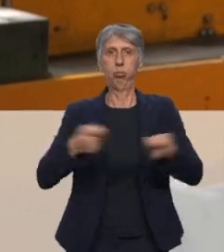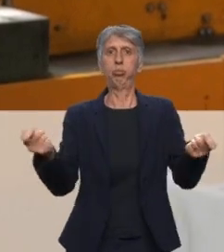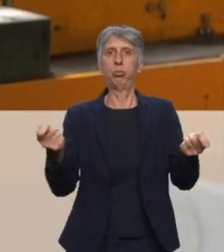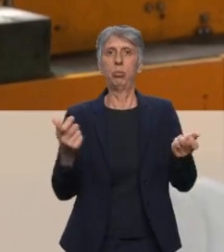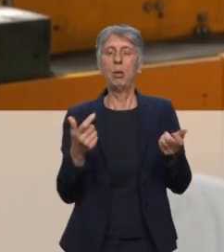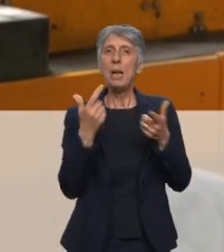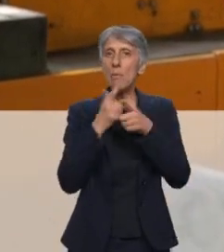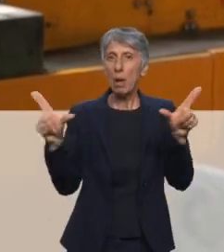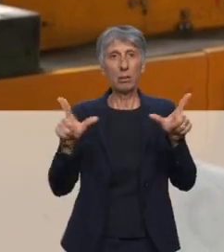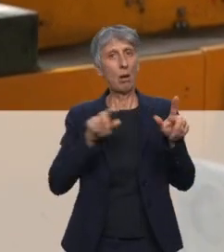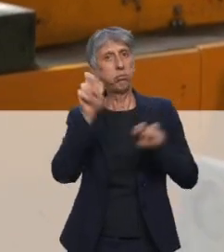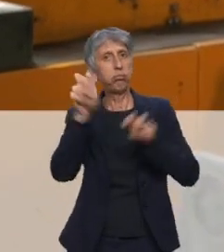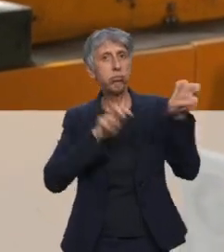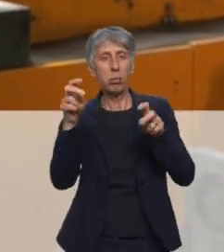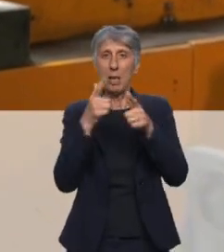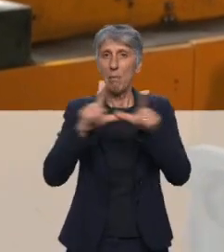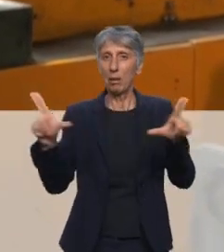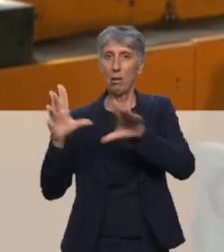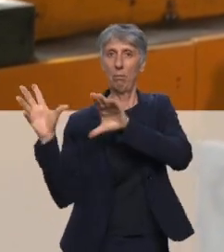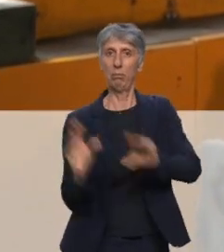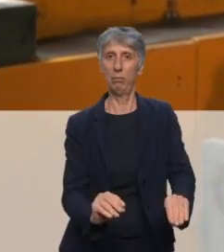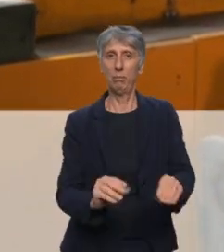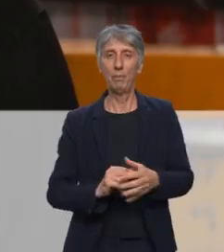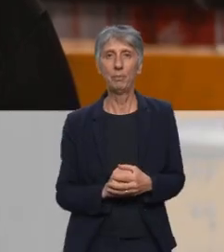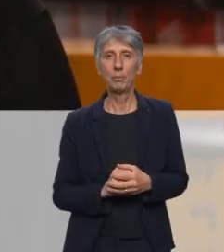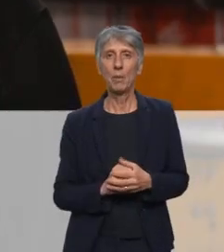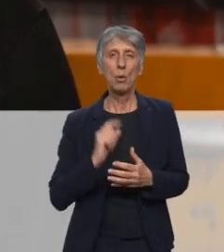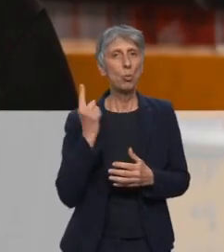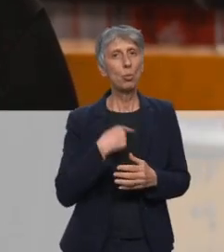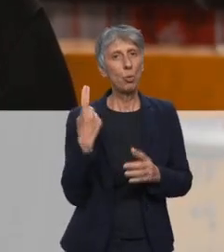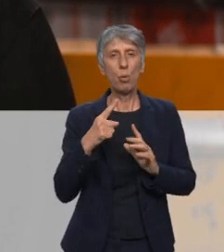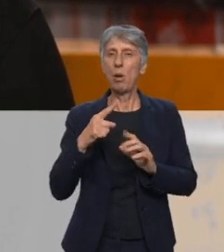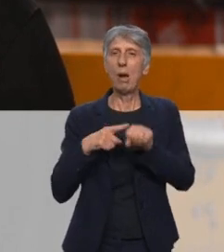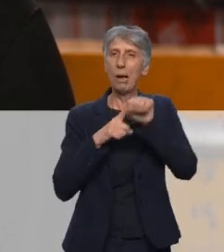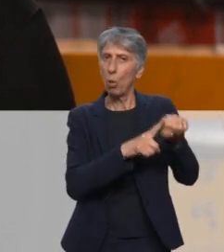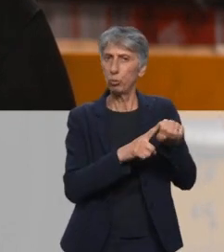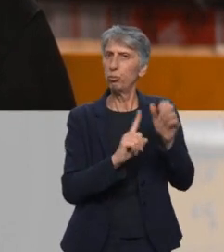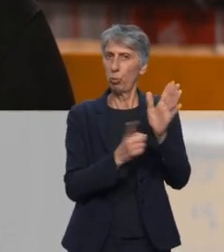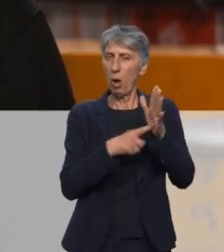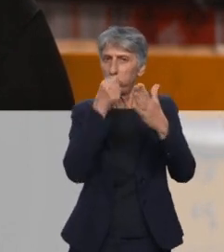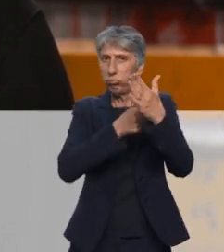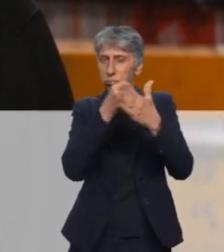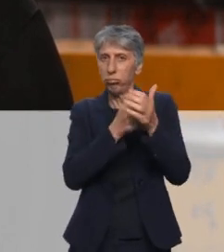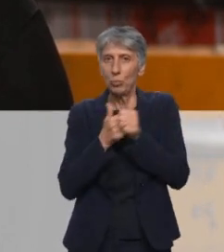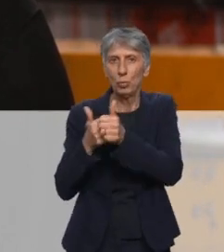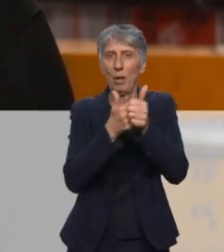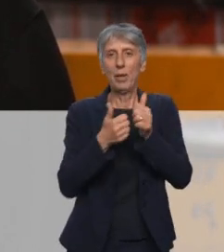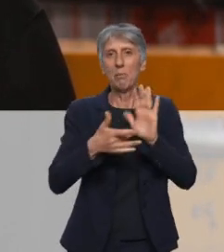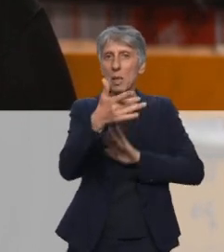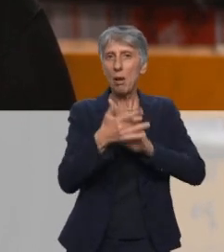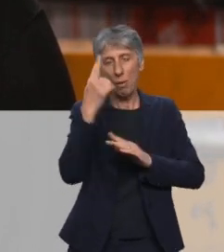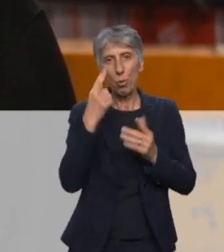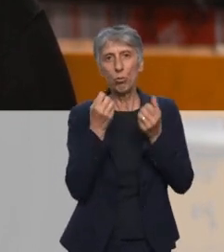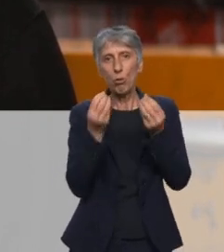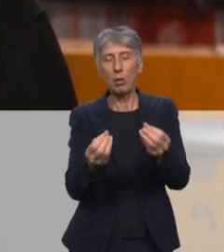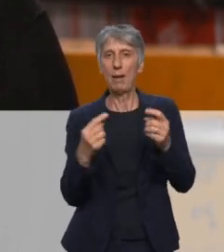les sans-papiers, la liberté de circulation et d'installation. Toutes les organisations de gauche devraient se battre avec les migrants